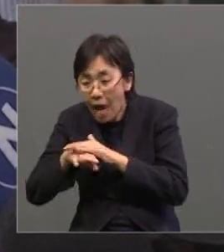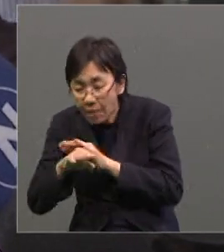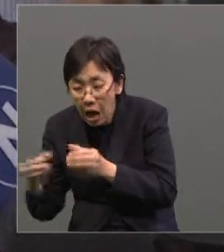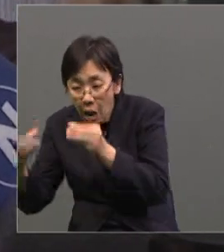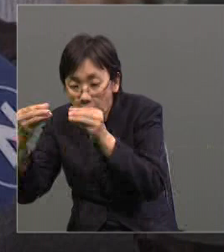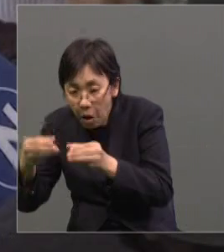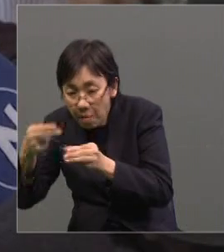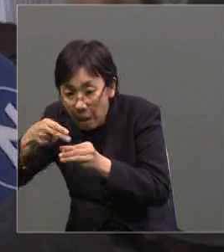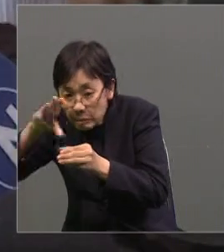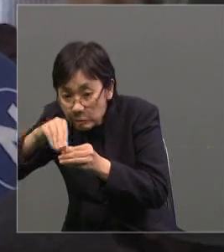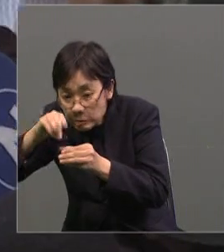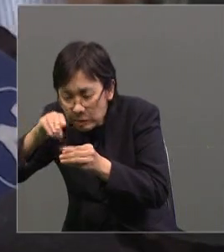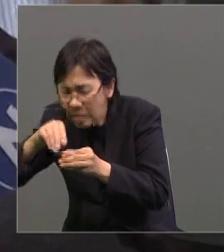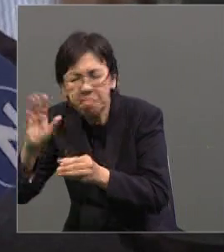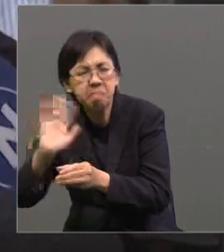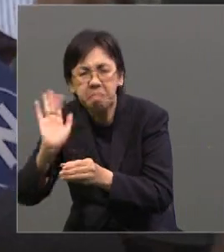ม